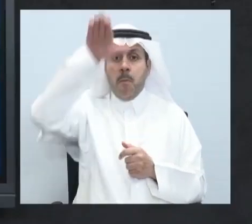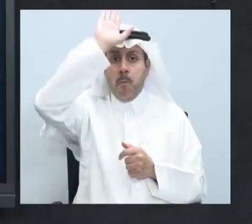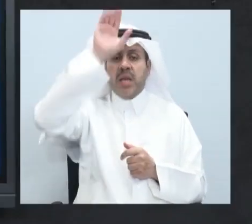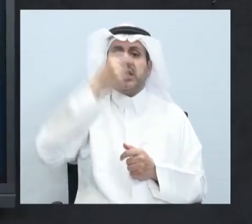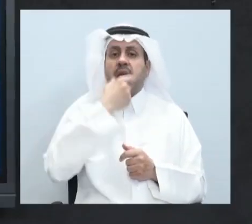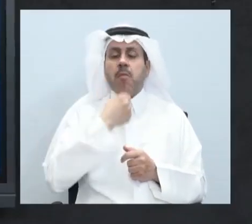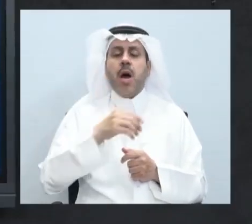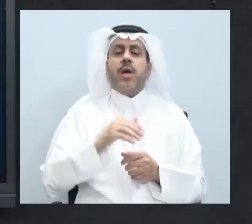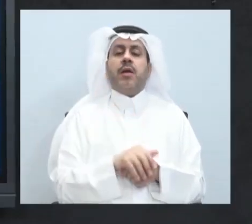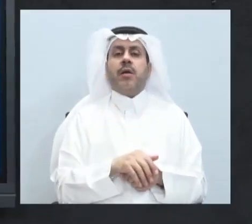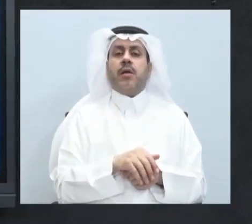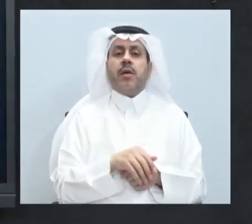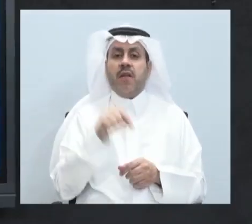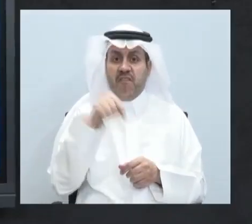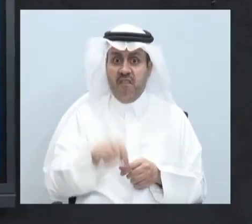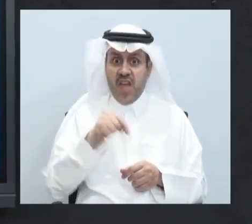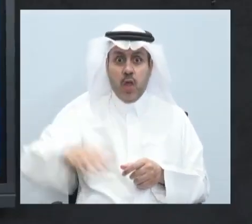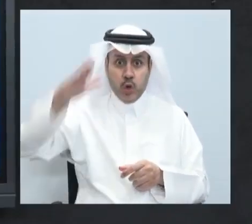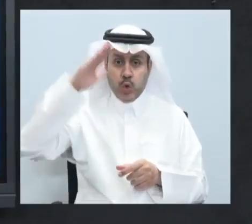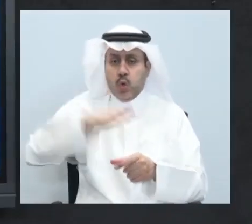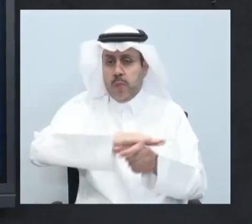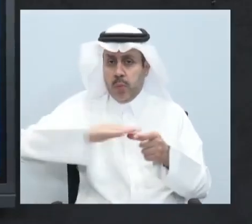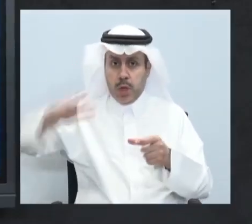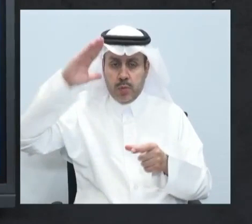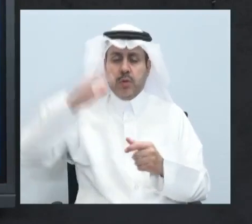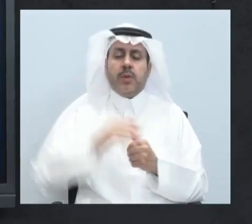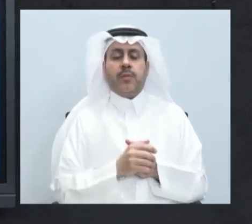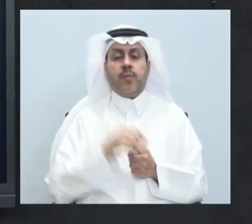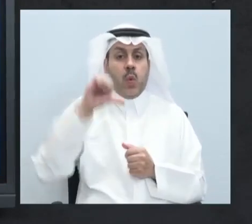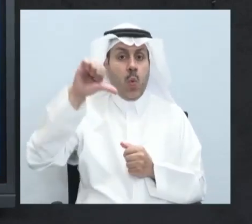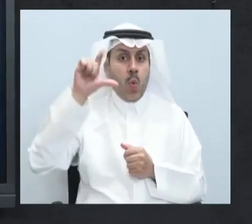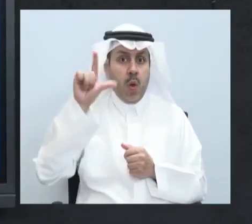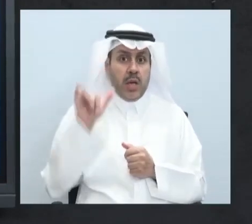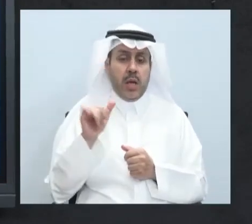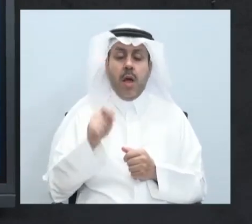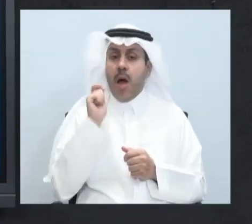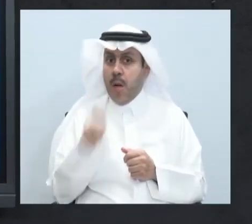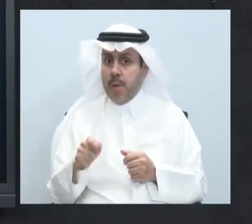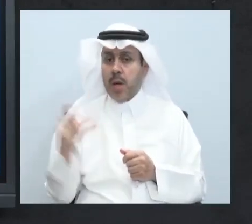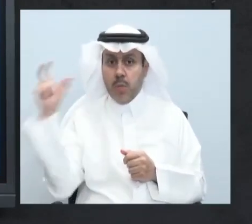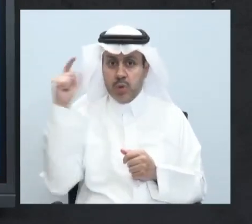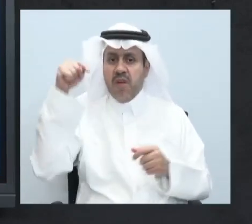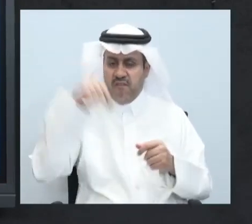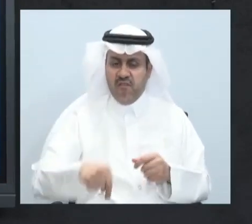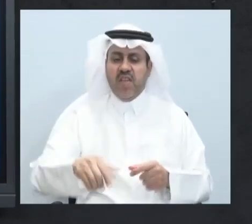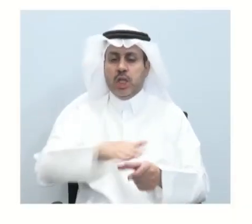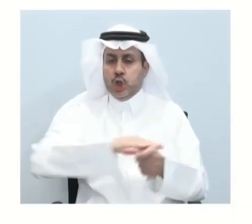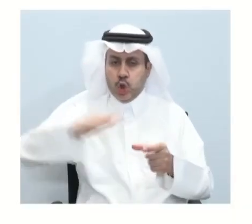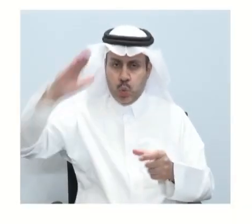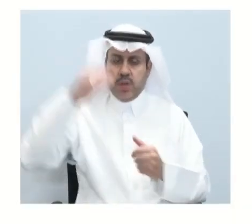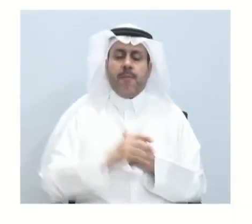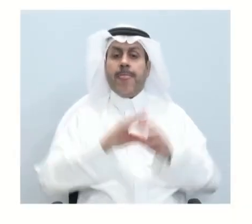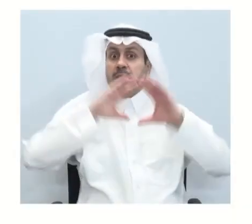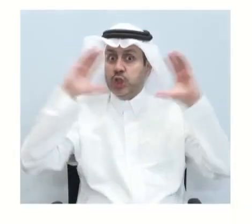تعالى فهو ولي امر المسلمين فهو ولي الامر الشرعي وولايته شامله لجميع من في